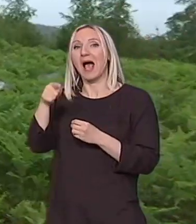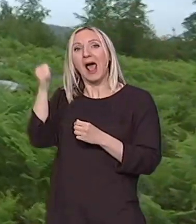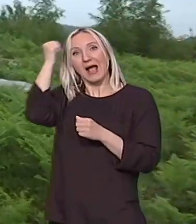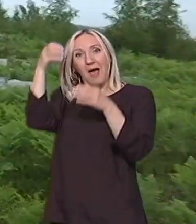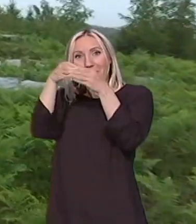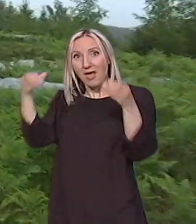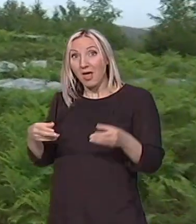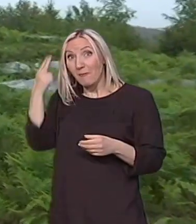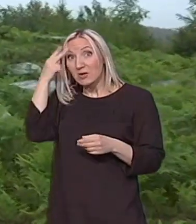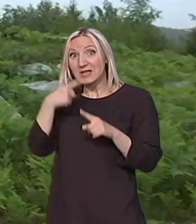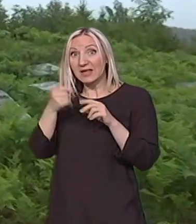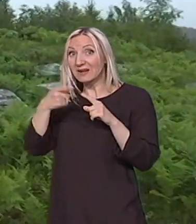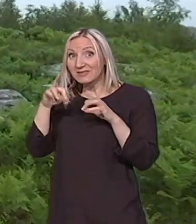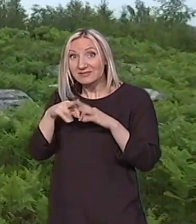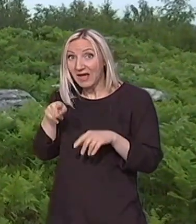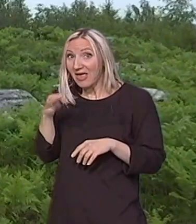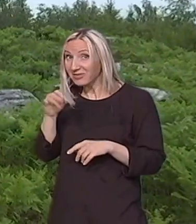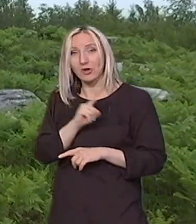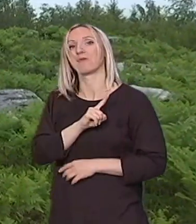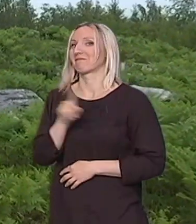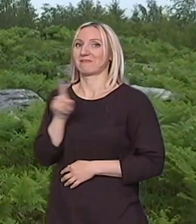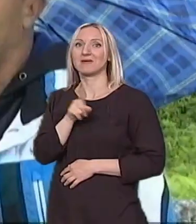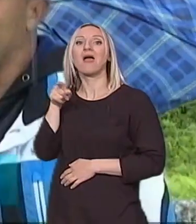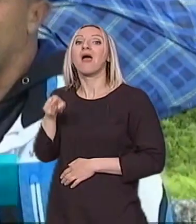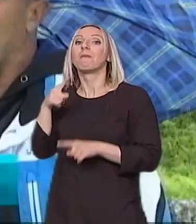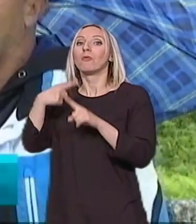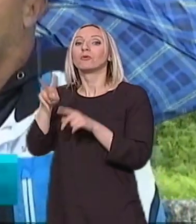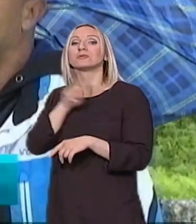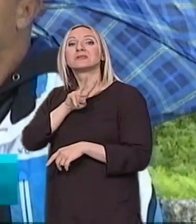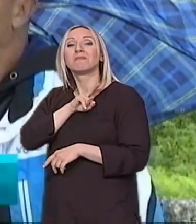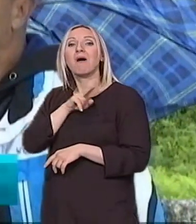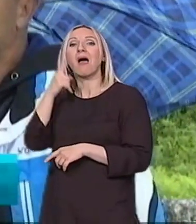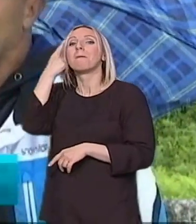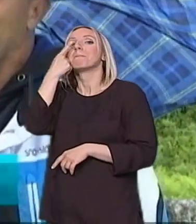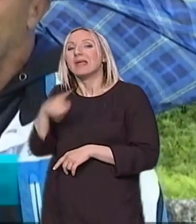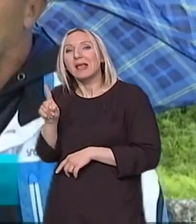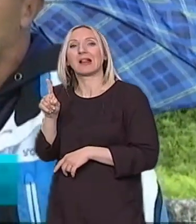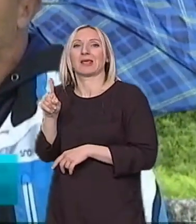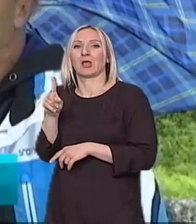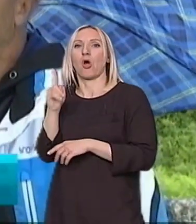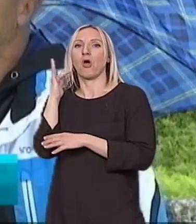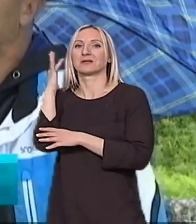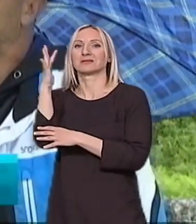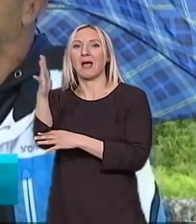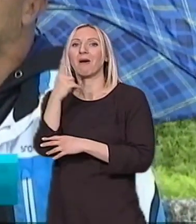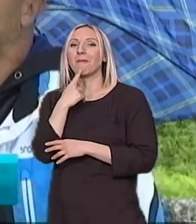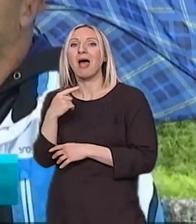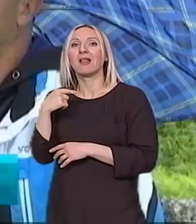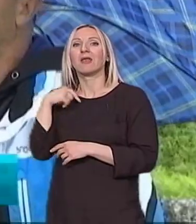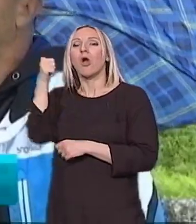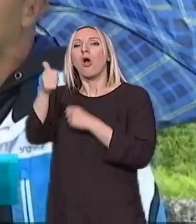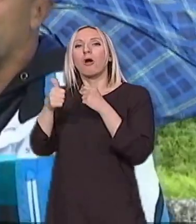Hrta poznata. Ovde ima zasađeno negde oko milion stabala maline. Sezonski mi upošljavamo